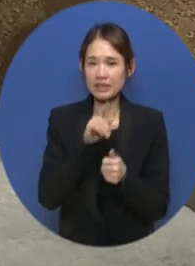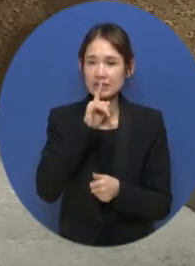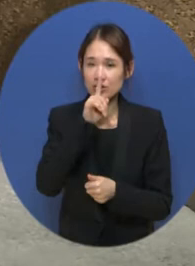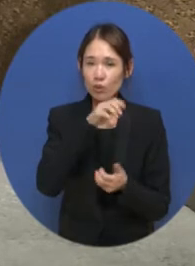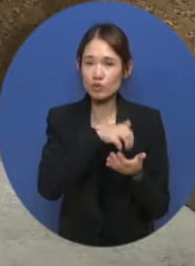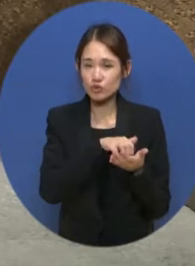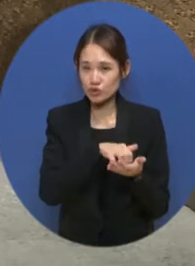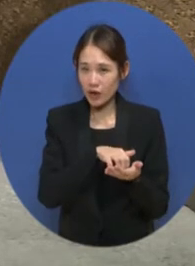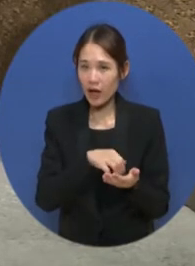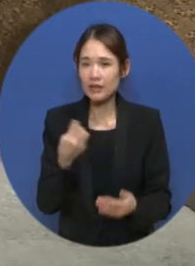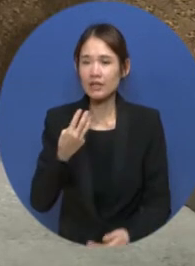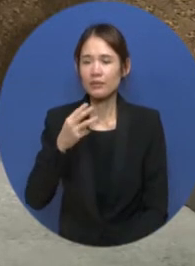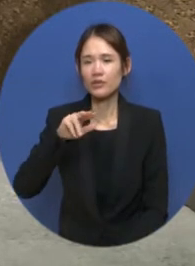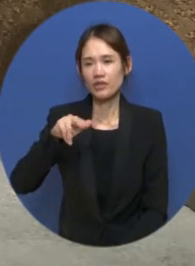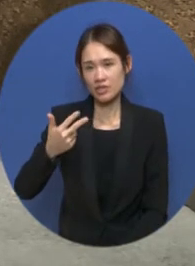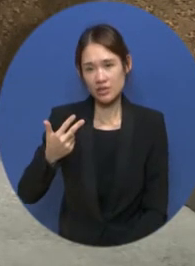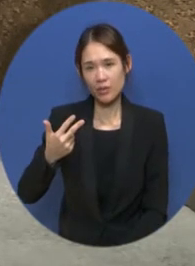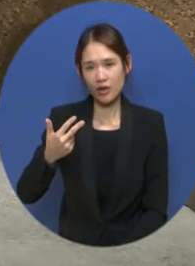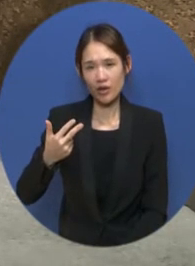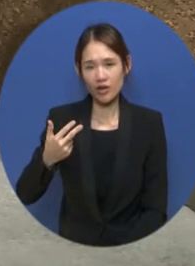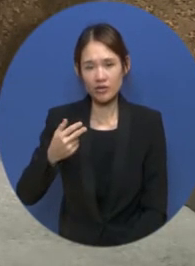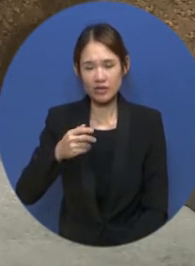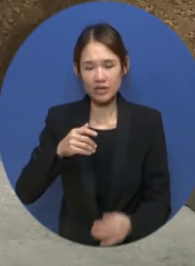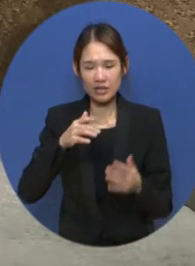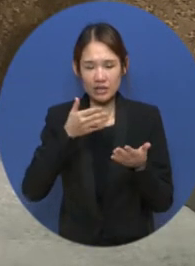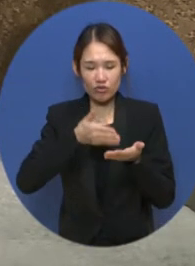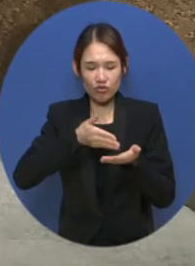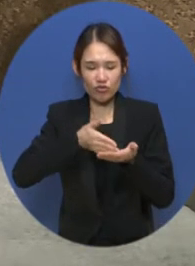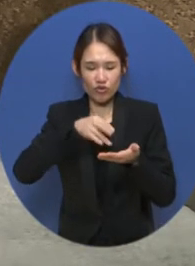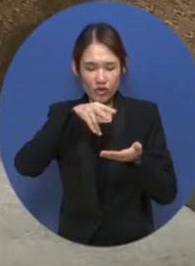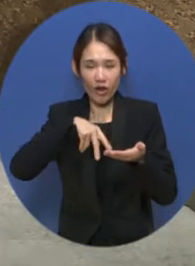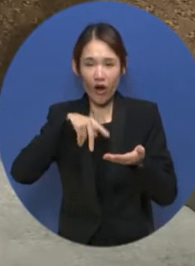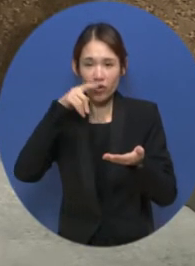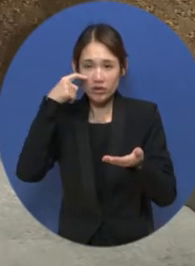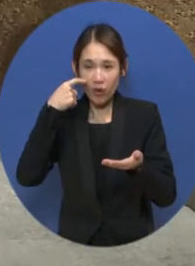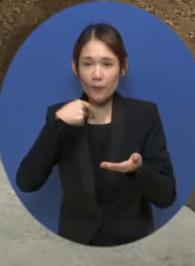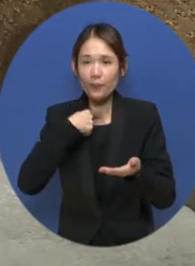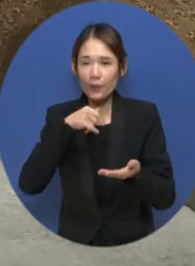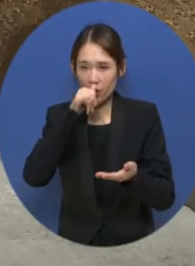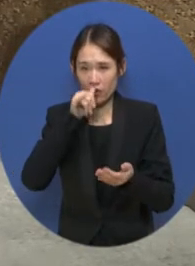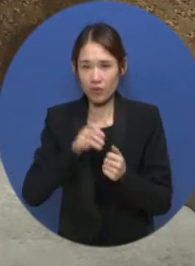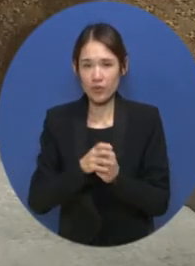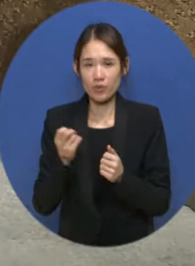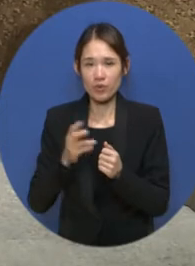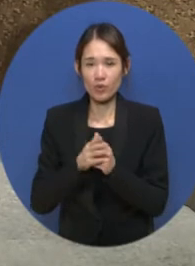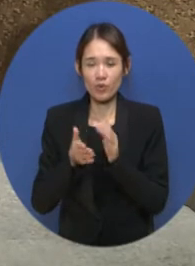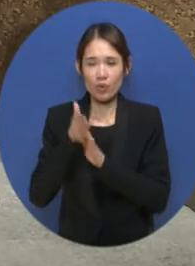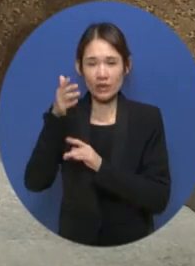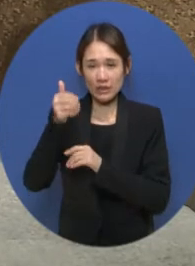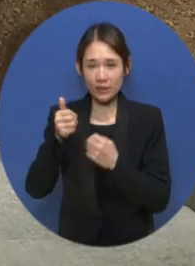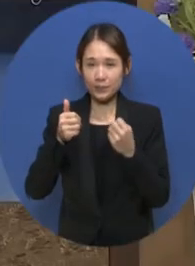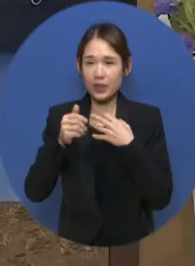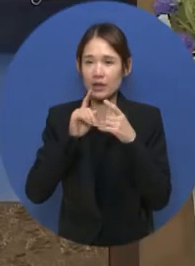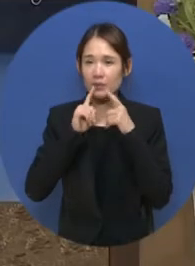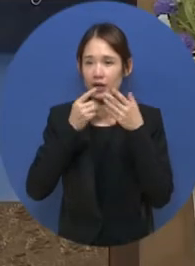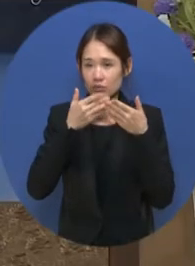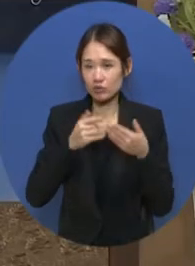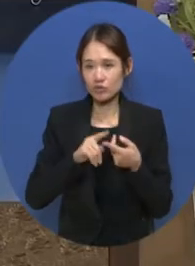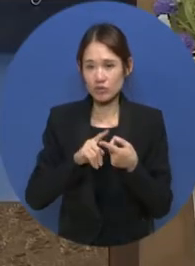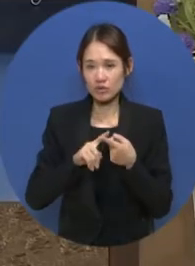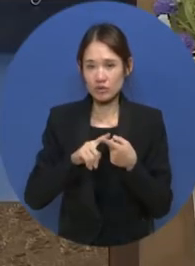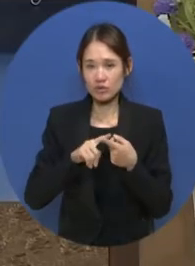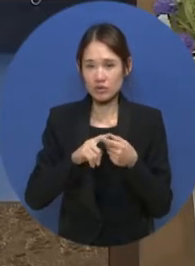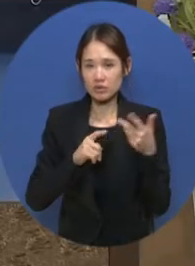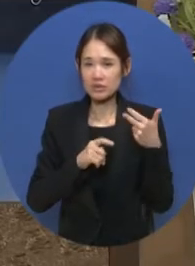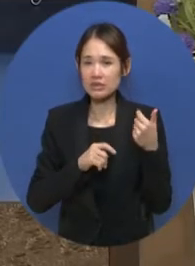약 3천 7백 여 권 이다 라는 기사를 어 접한 적이 있는데요 그리고 또 이 관장님께서 말씀해주신 것처럼 약대 피해자의